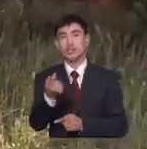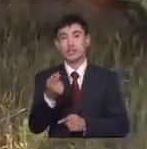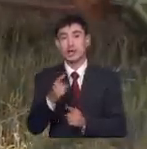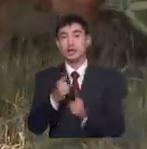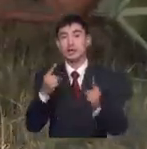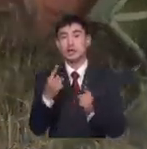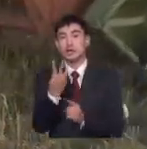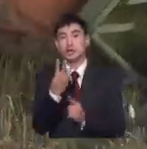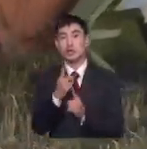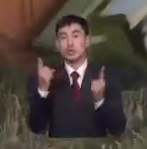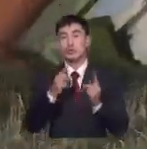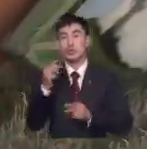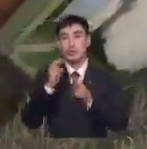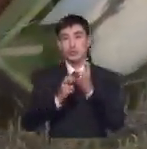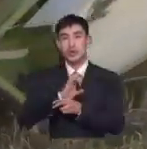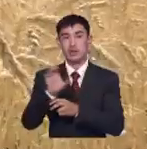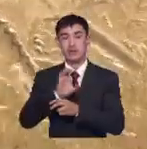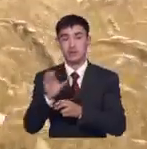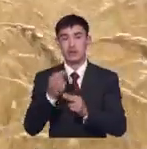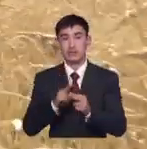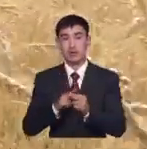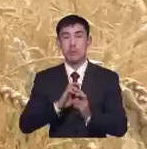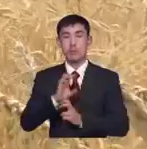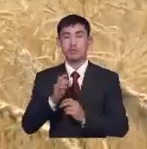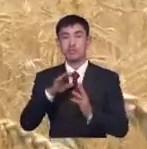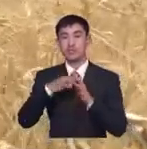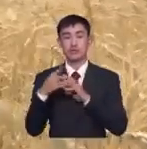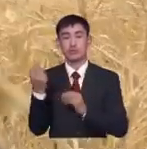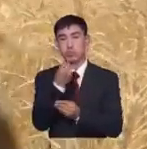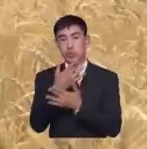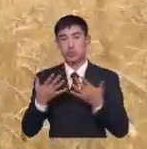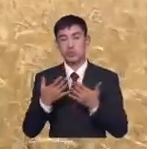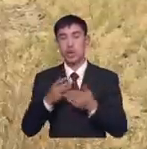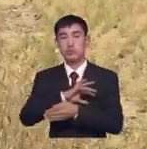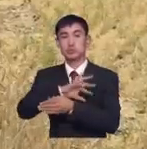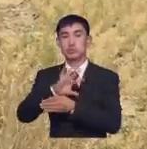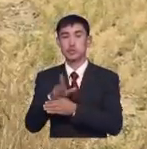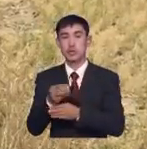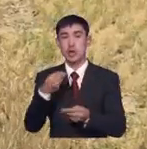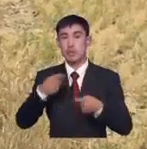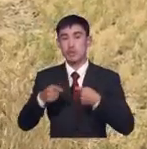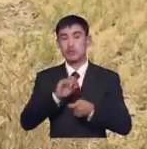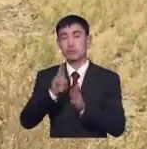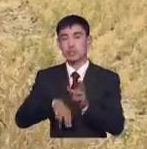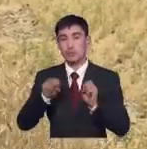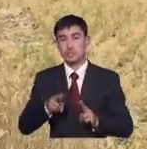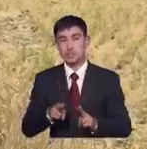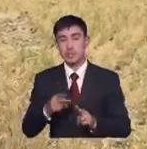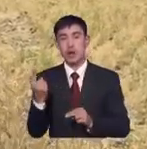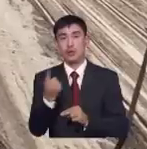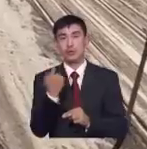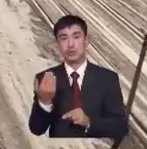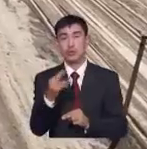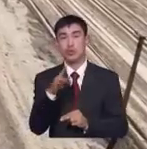крупных предприятия которые вносят существенный вклад в производство сельхозпродукции и обеспечение продовольственной безопасности одно из